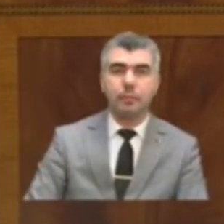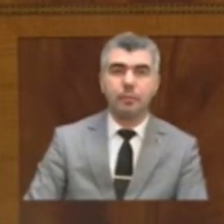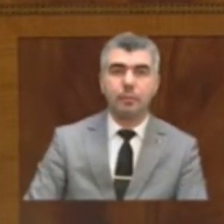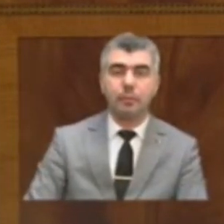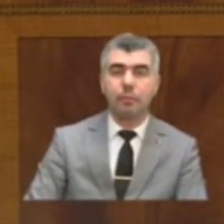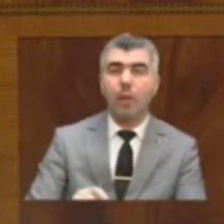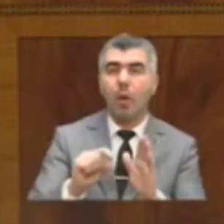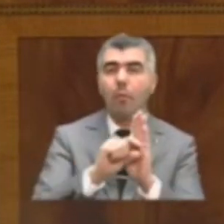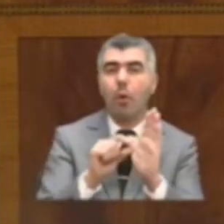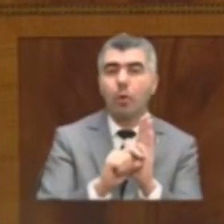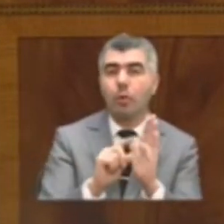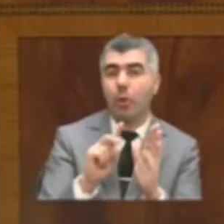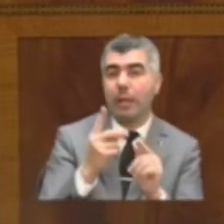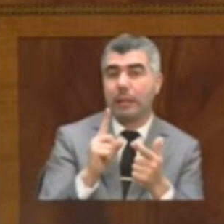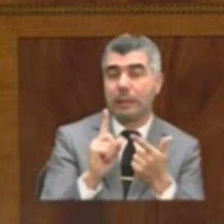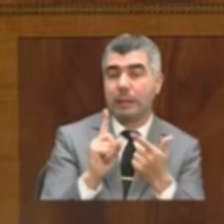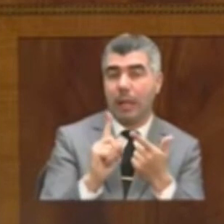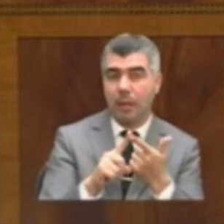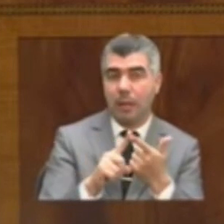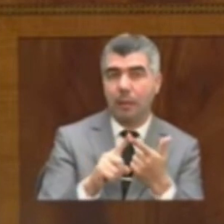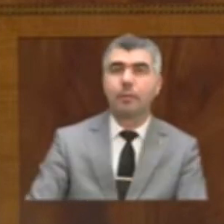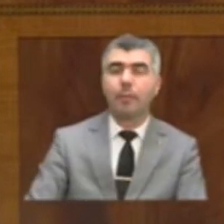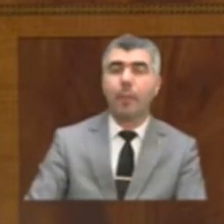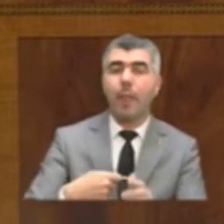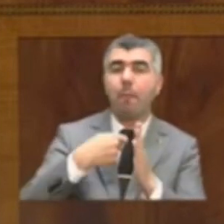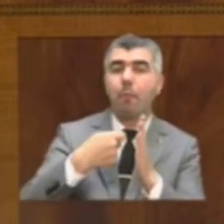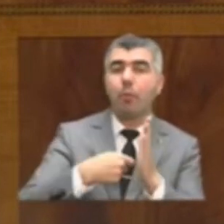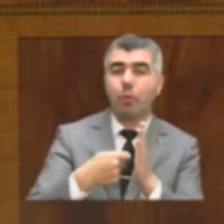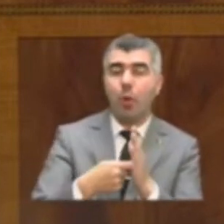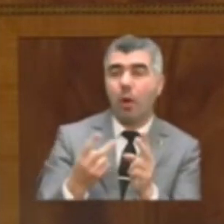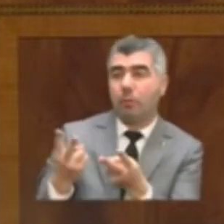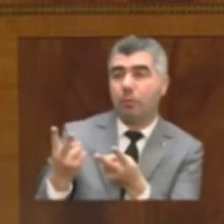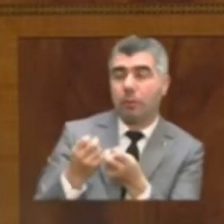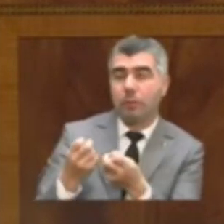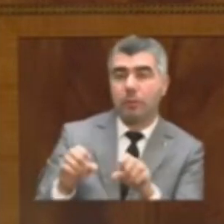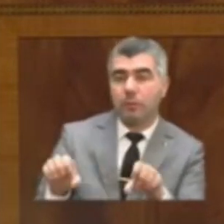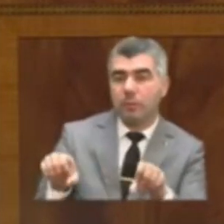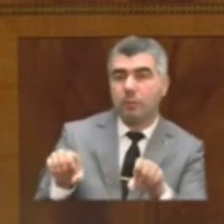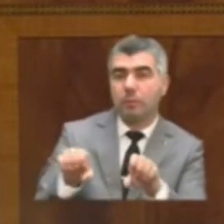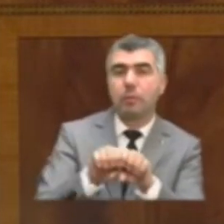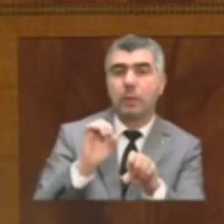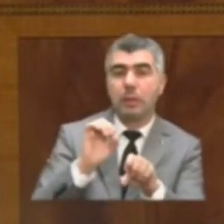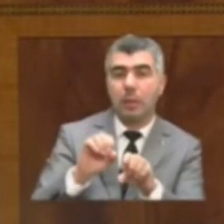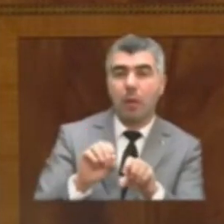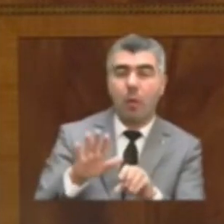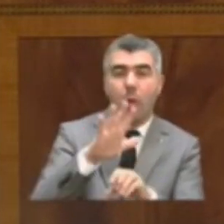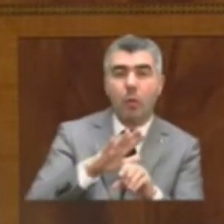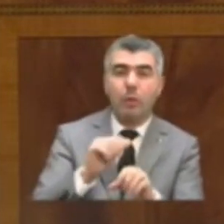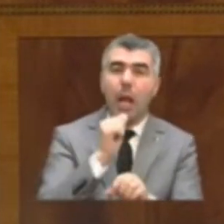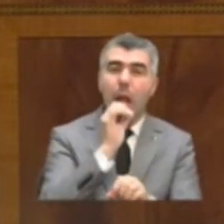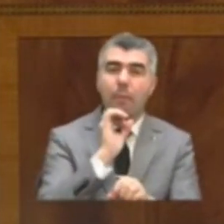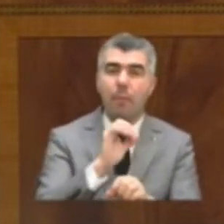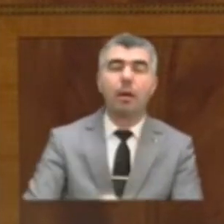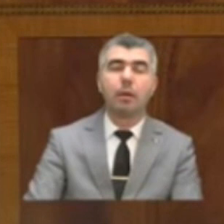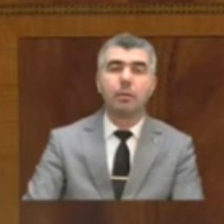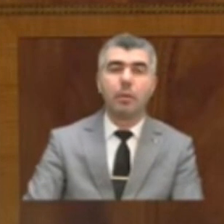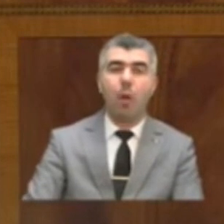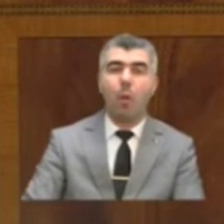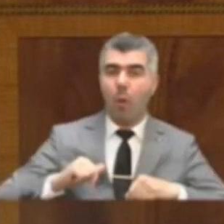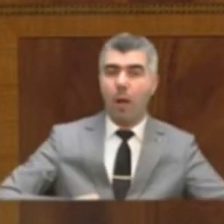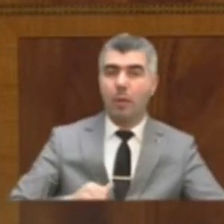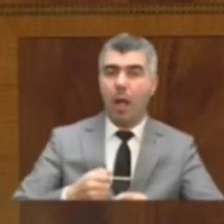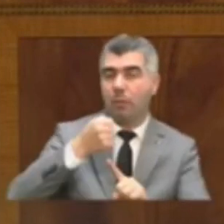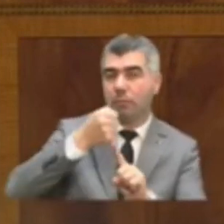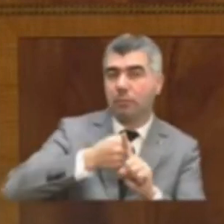الموضوع الثاني والمحور الثاني هو مشاريع تحويل المياه والربط بين الأحواض المائية، فكتلعب الوزارة